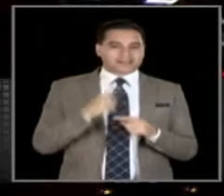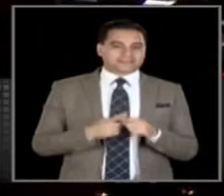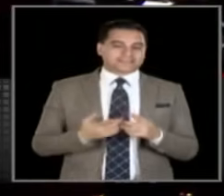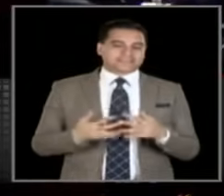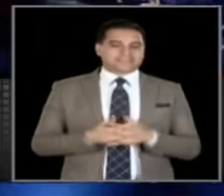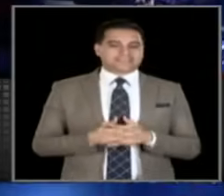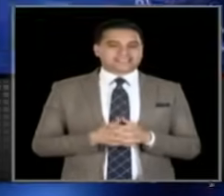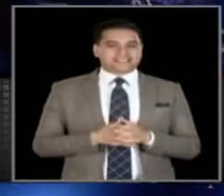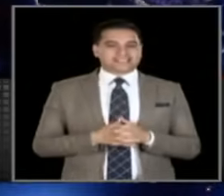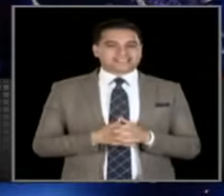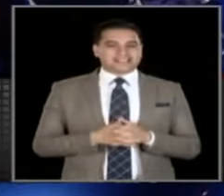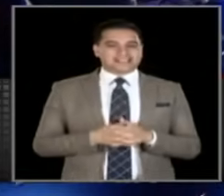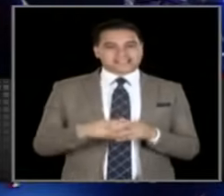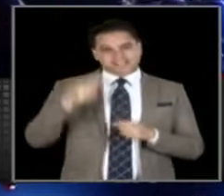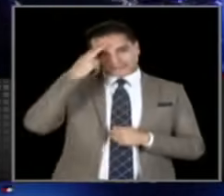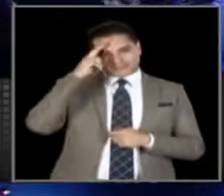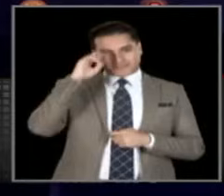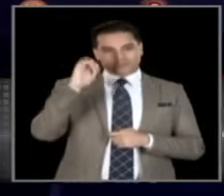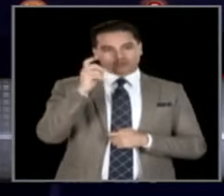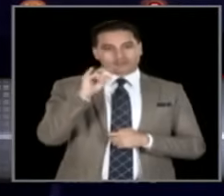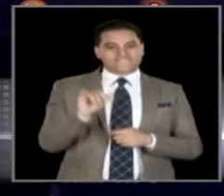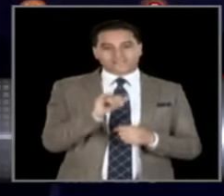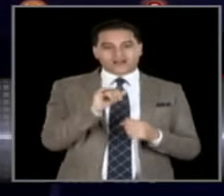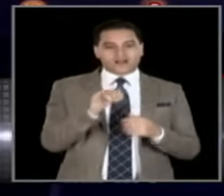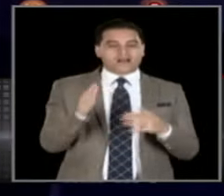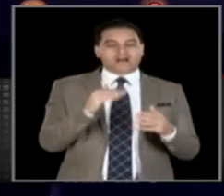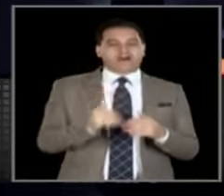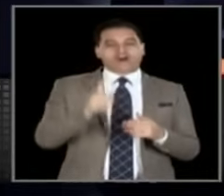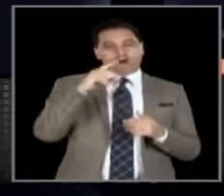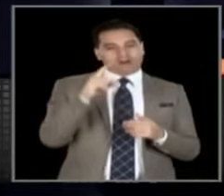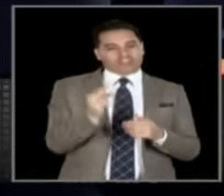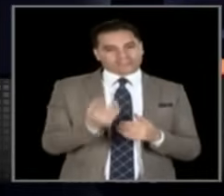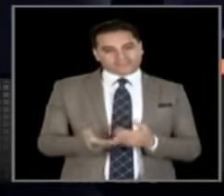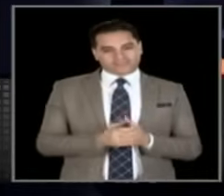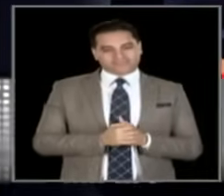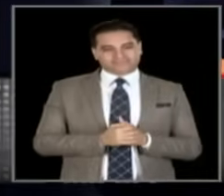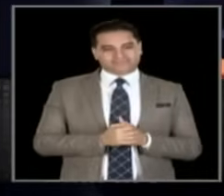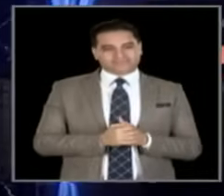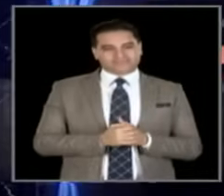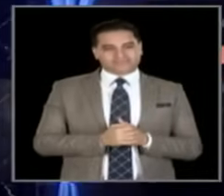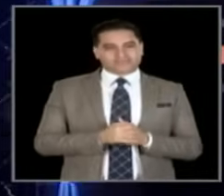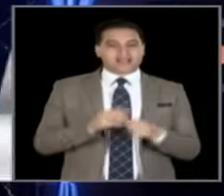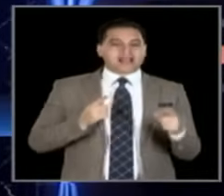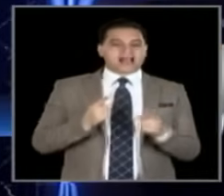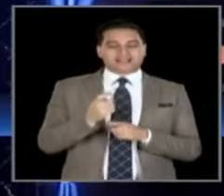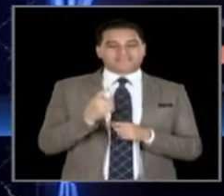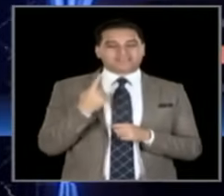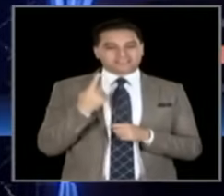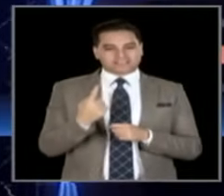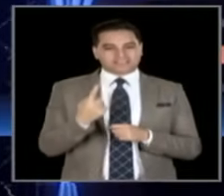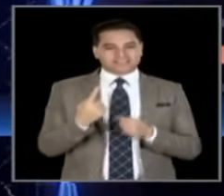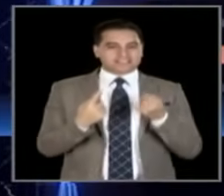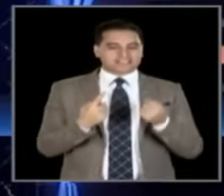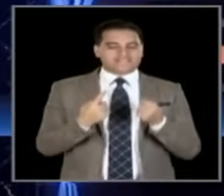خاطئه مين بقى مصطفى خاطر مصطفى خاطر هدف بنا مقابل لجامعه